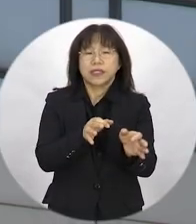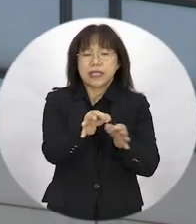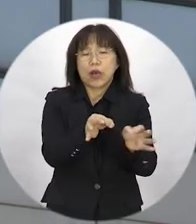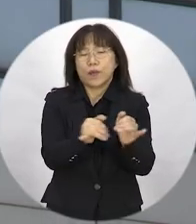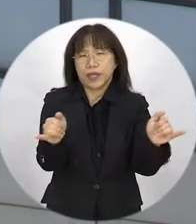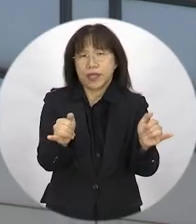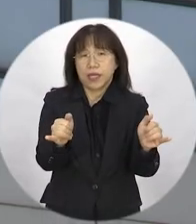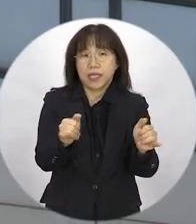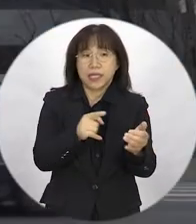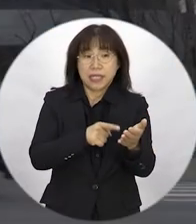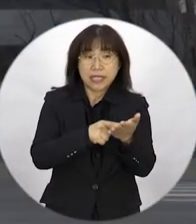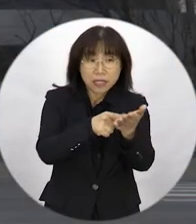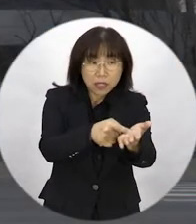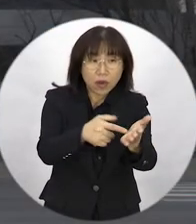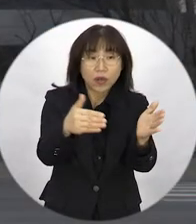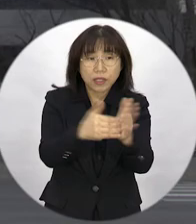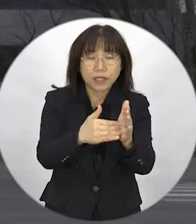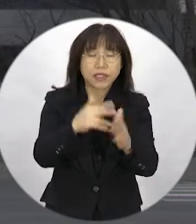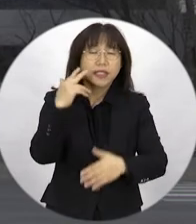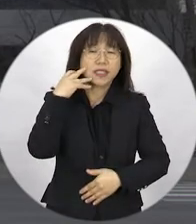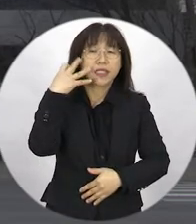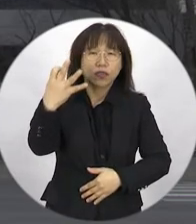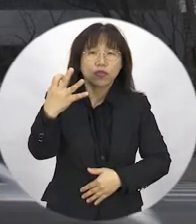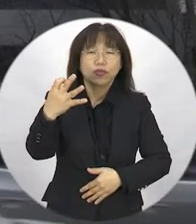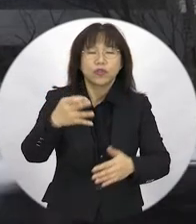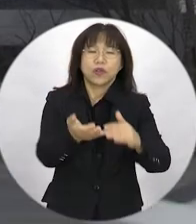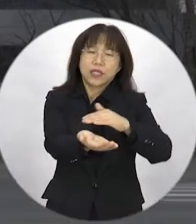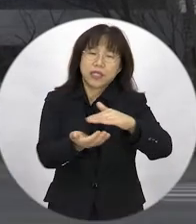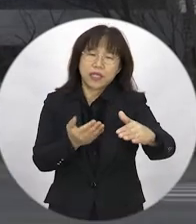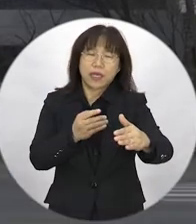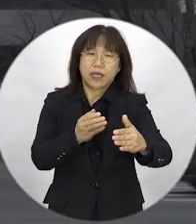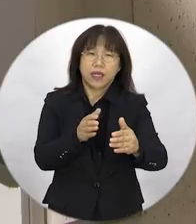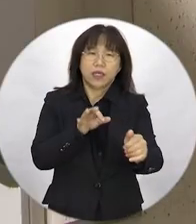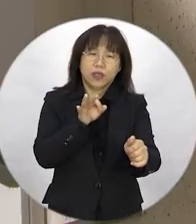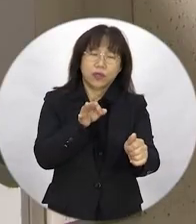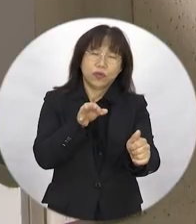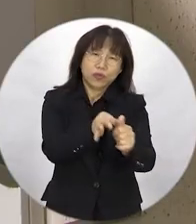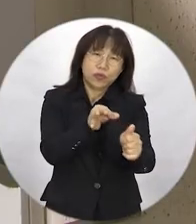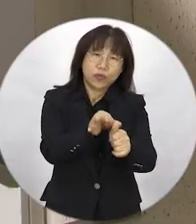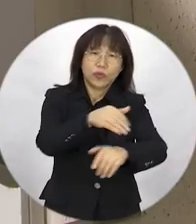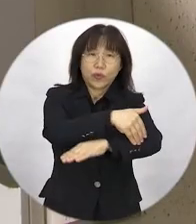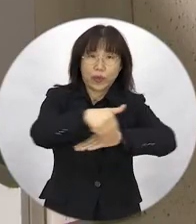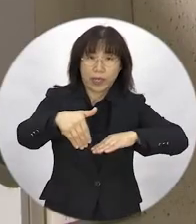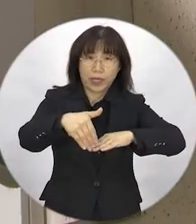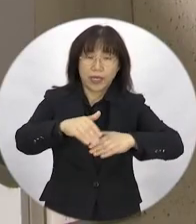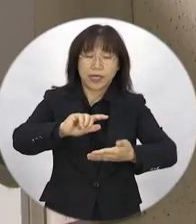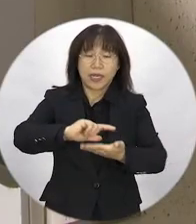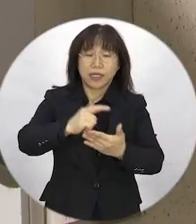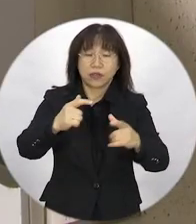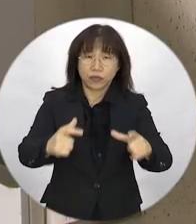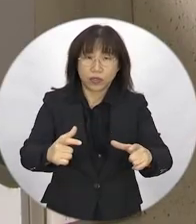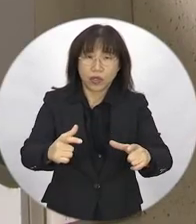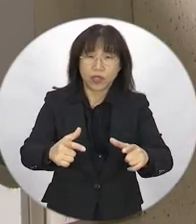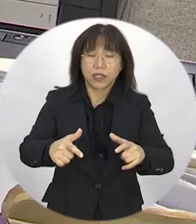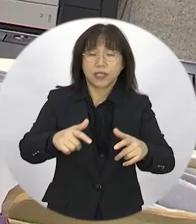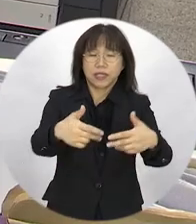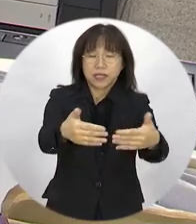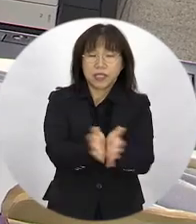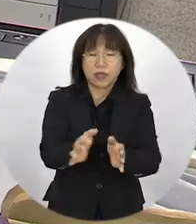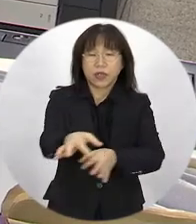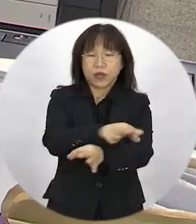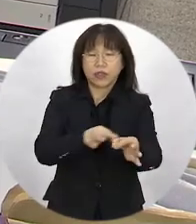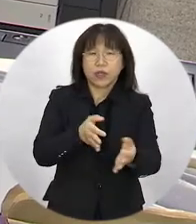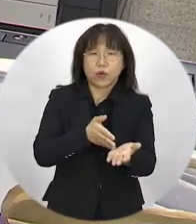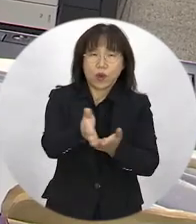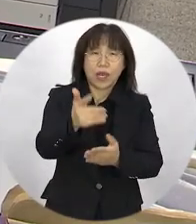신청일로부터 2주 이내에 지원금이 지급될 예정입니다 폐업 소상공인 지원에 대한 자세한 사항은 강서 구청